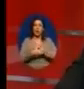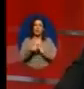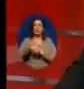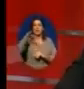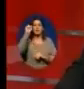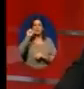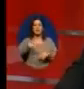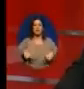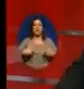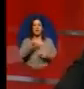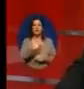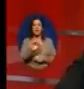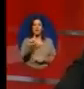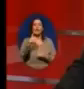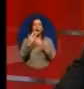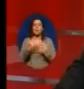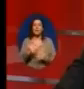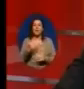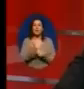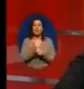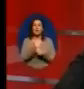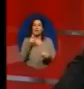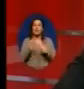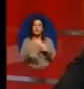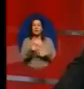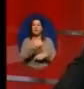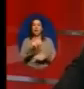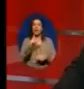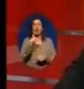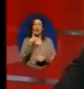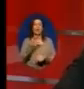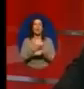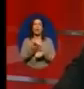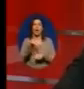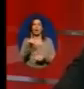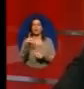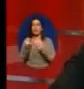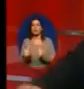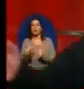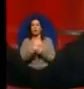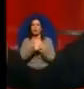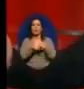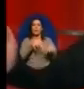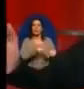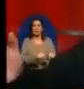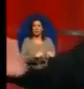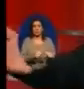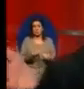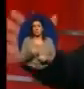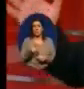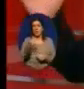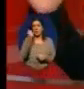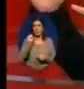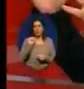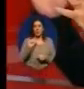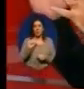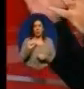כשאת באה לעשות קיצוץ, את לא נוגעת בקציב הביטחון, את לא נוגעת בהתנחלויות, אתמול הקמת על עצמך הרבה מאוד אויבים פוליטיים